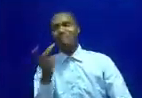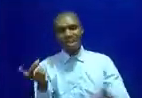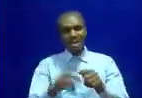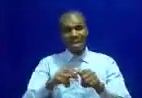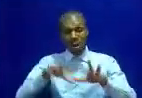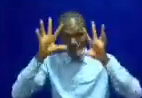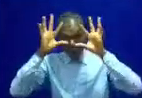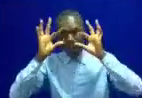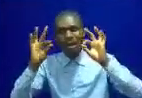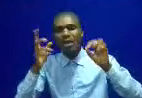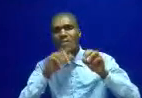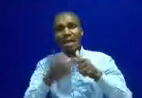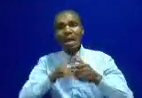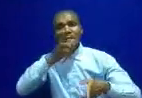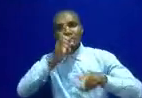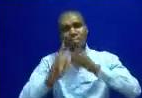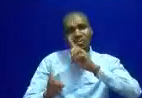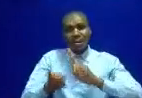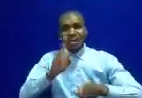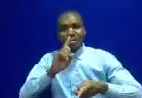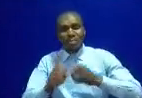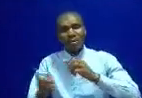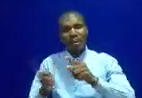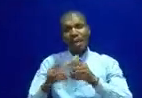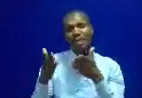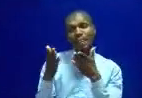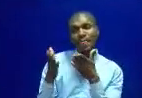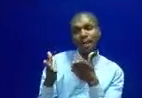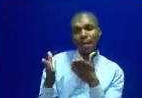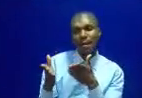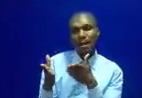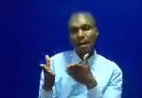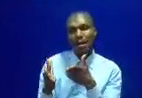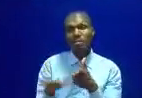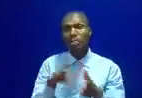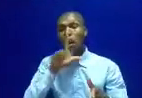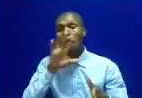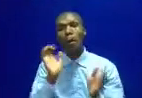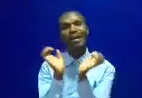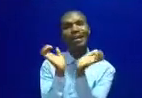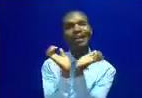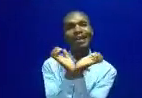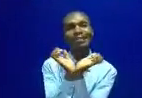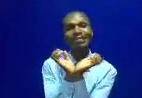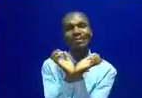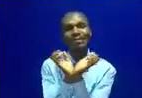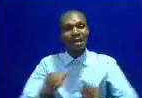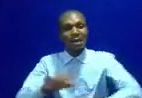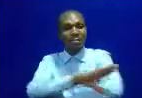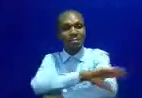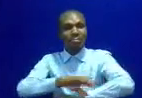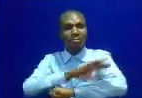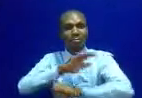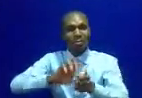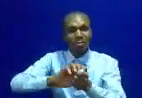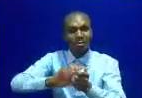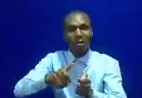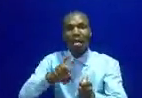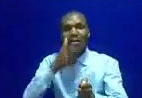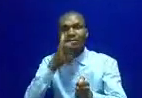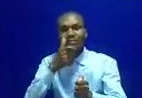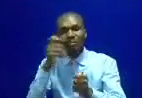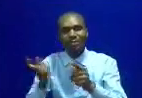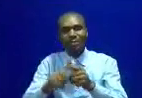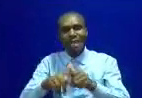tuwaboka toko chikominyoka gocha tuwanyora umochamoyo guatirunechi bandari koiba mogondo. Nigo abaga